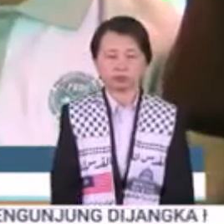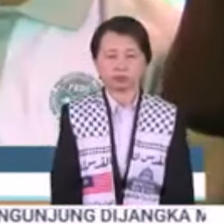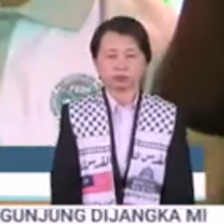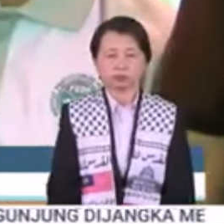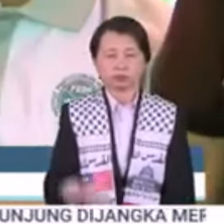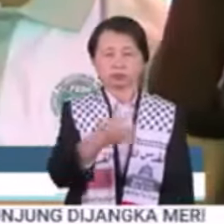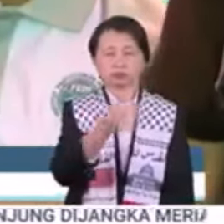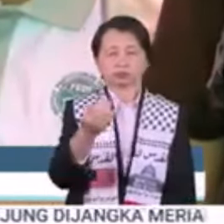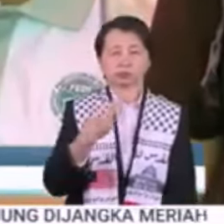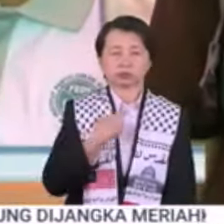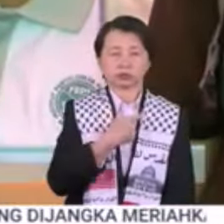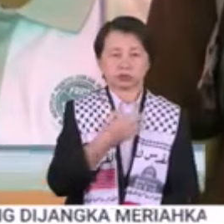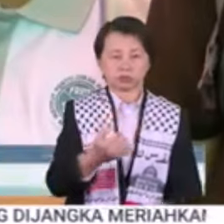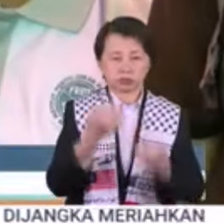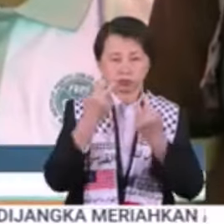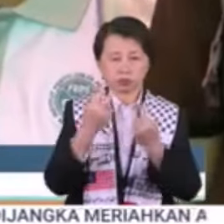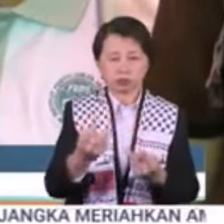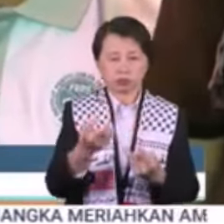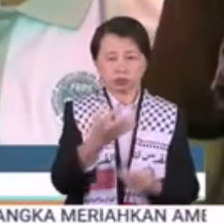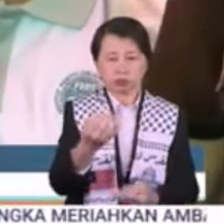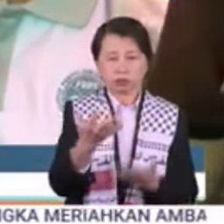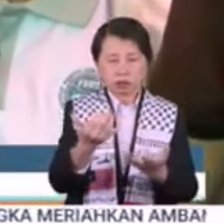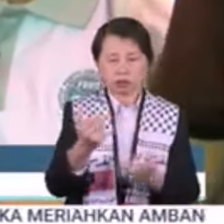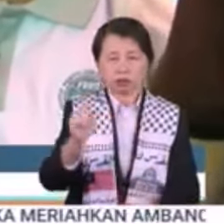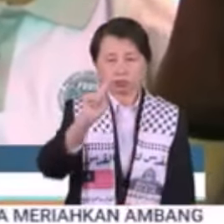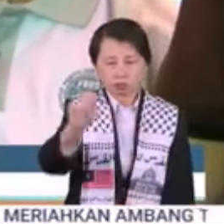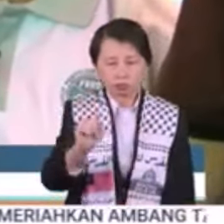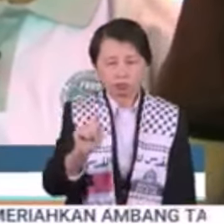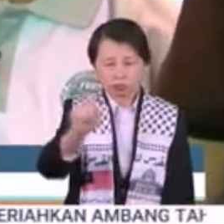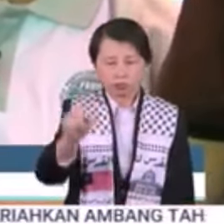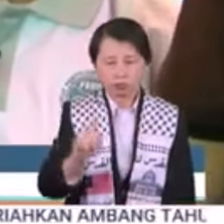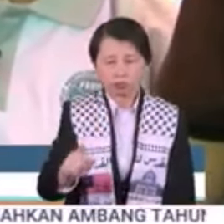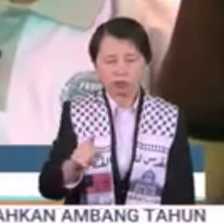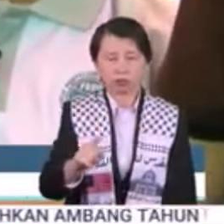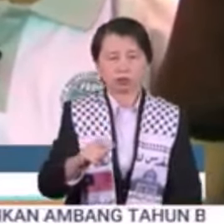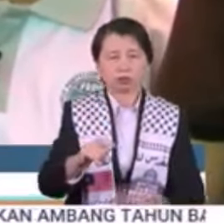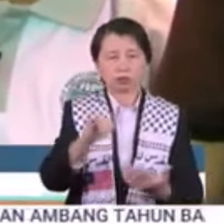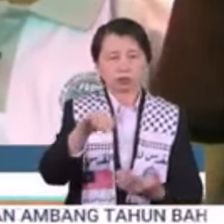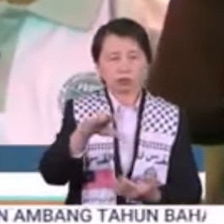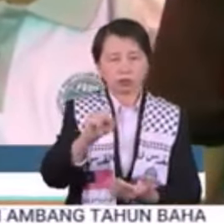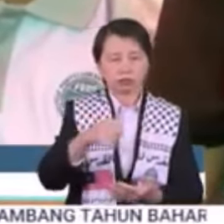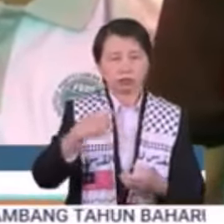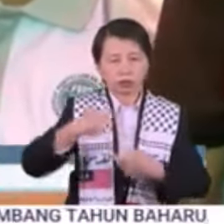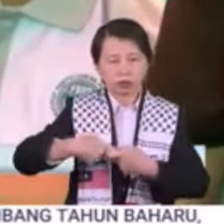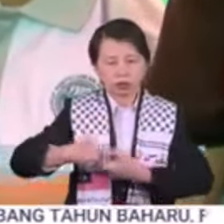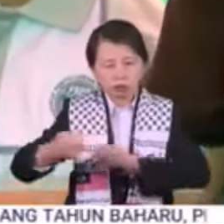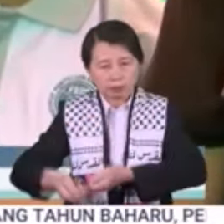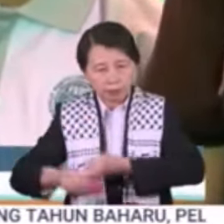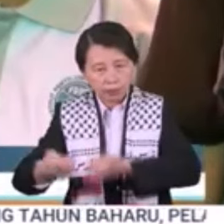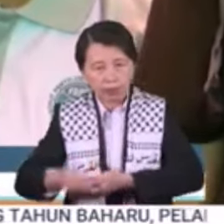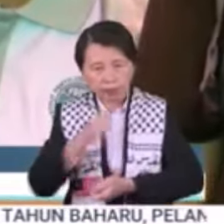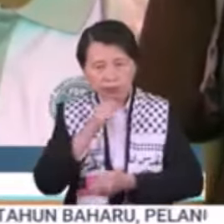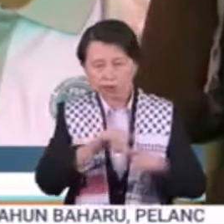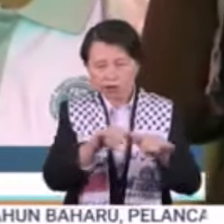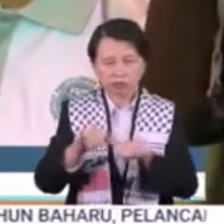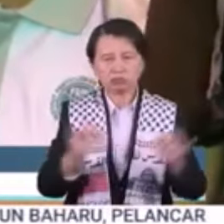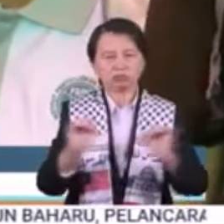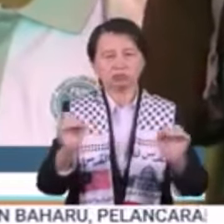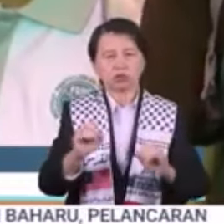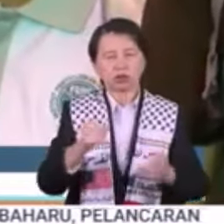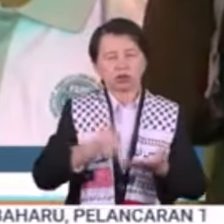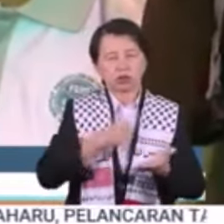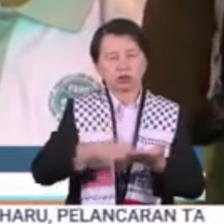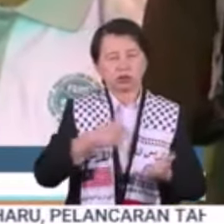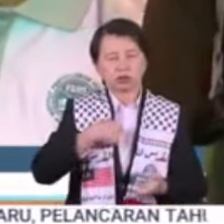dan kita nak melihat meneliti sebenar-benarnya dari segi isu-isu berkaitan dengan pertanian dan ke tidakak keselarasan kadang-kadang